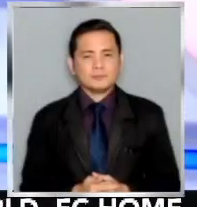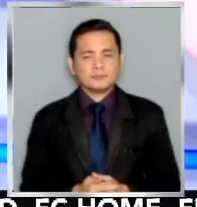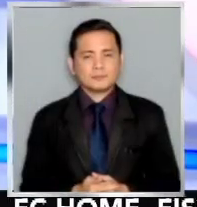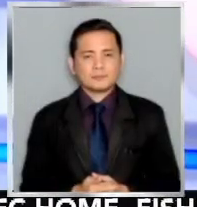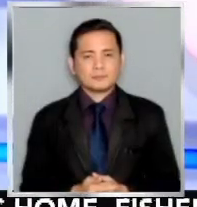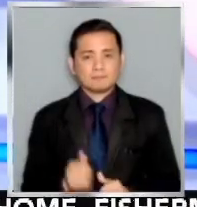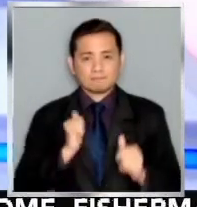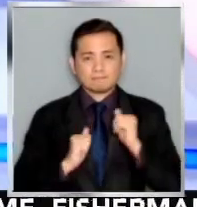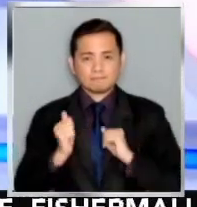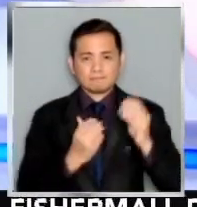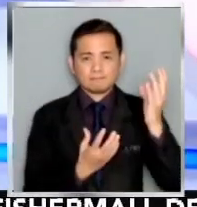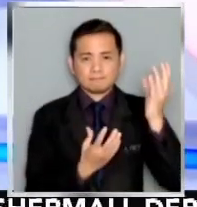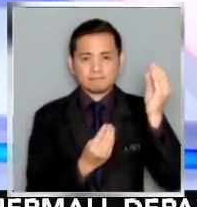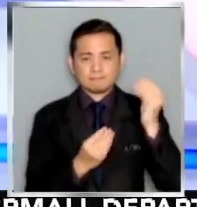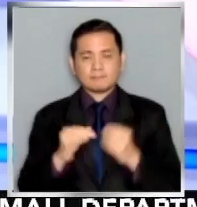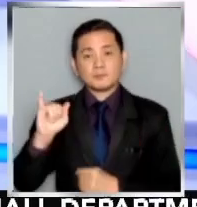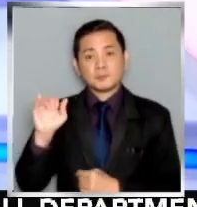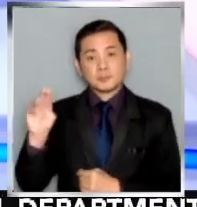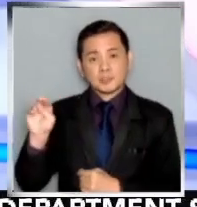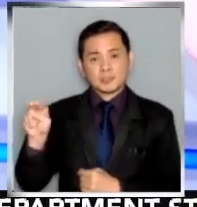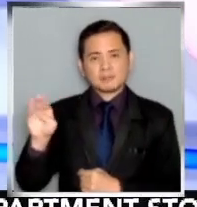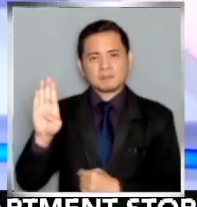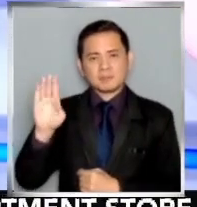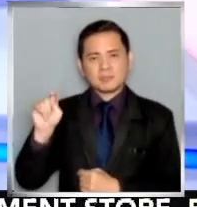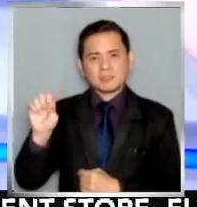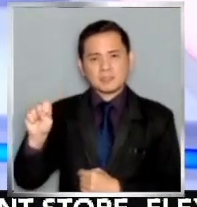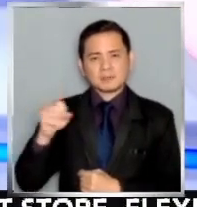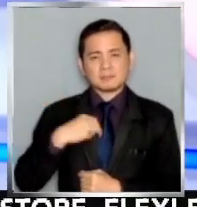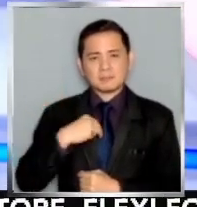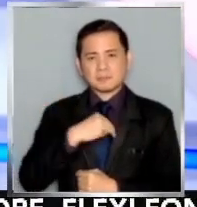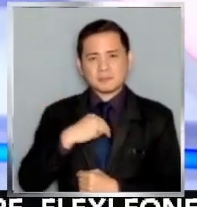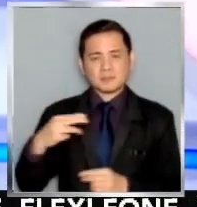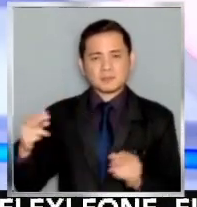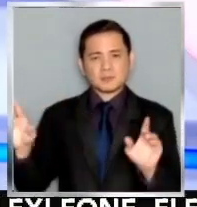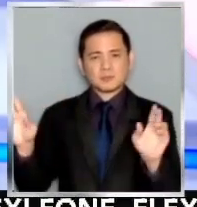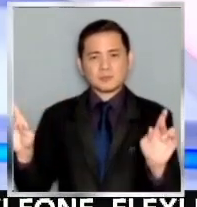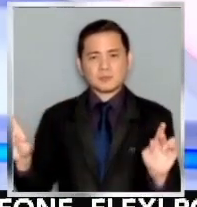Reunited si Jin sa kanyang fellow BTS members na sina J-Hope at Jimin.